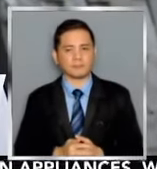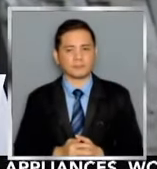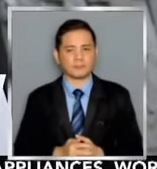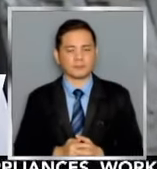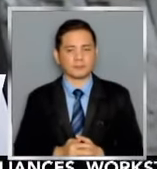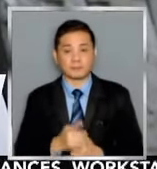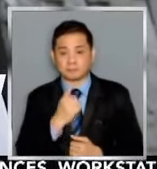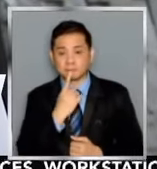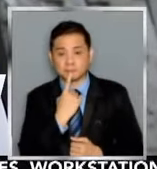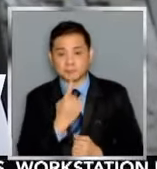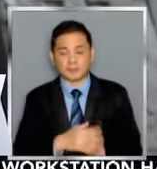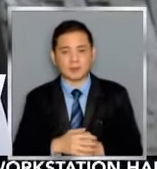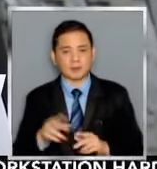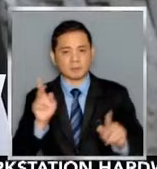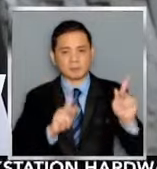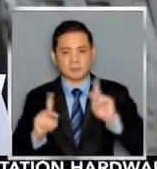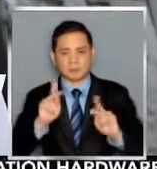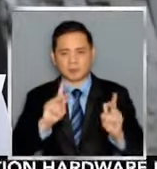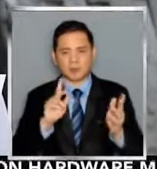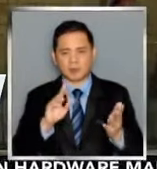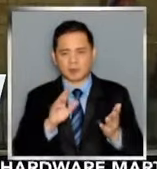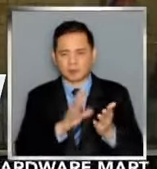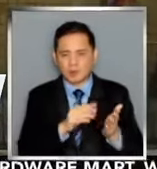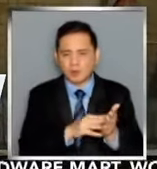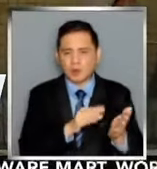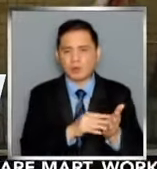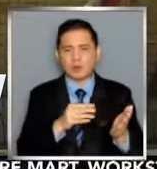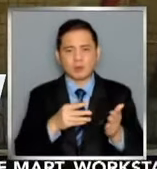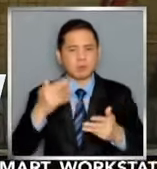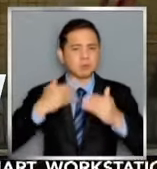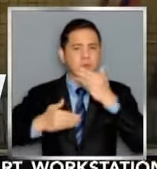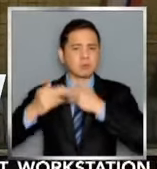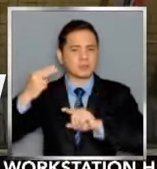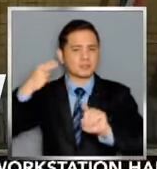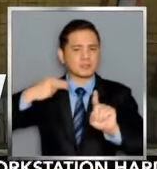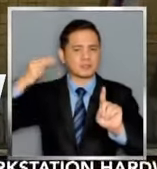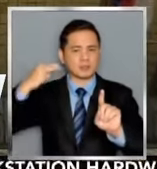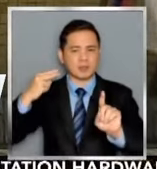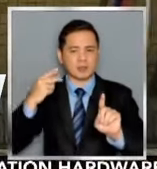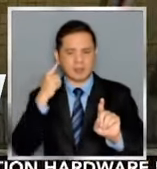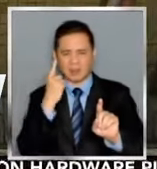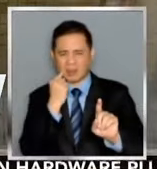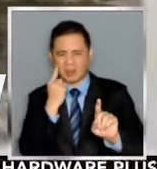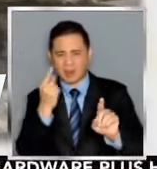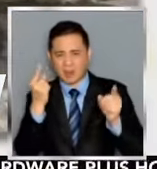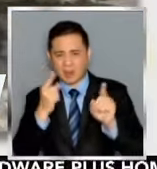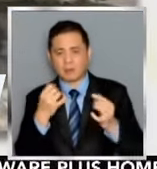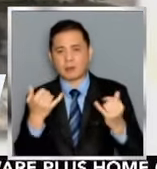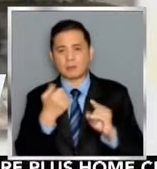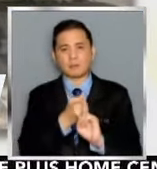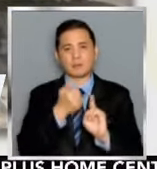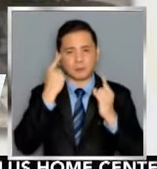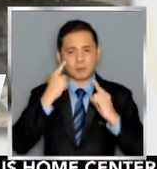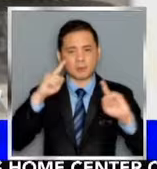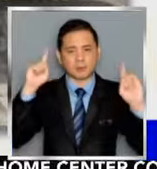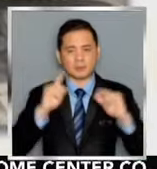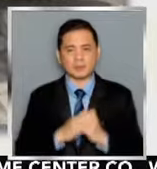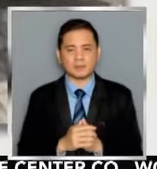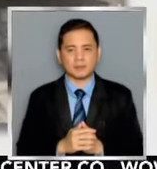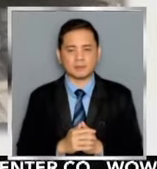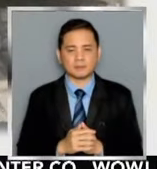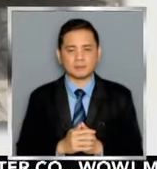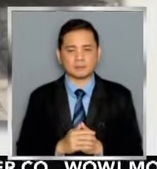yung mga imposible na mangyari, nangyayari. Nagpadala ng bulaklak sa People Power Monument si Pangulong Bongbong